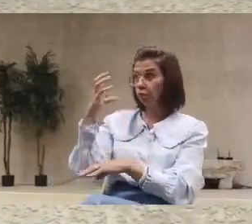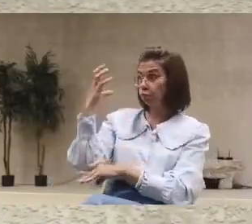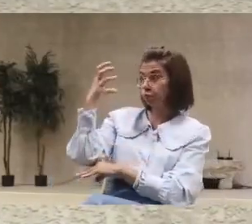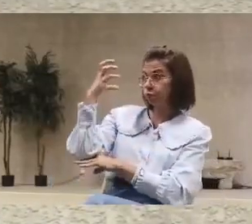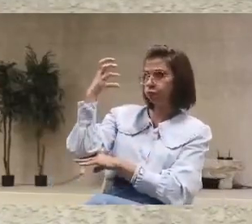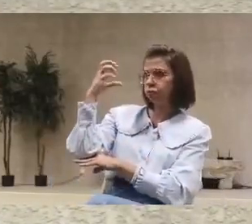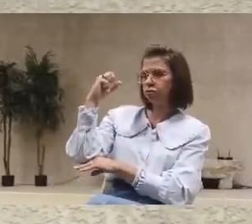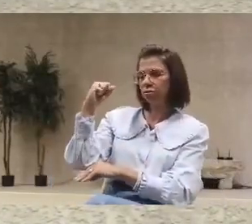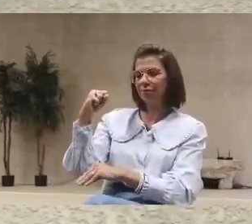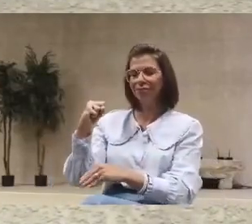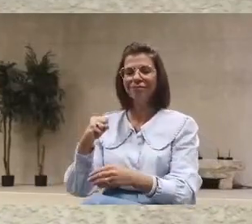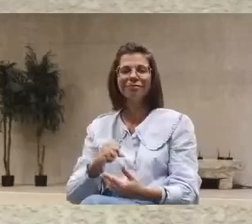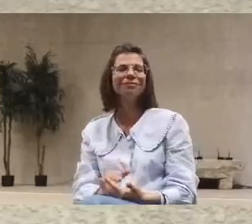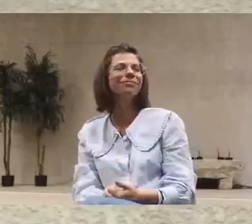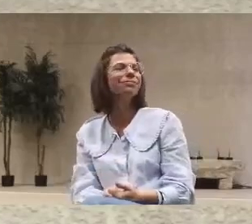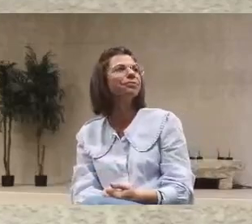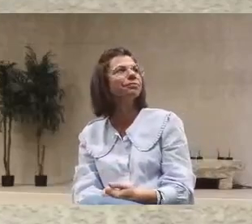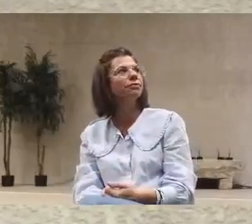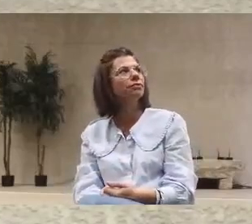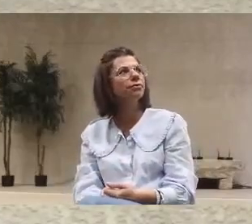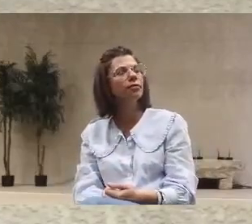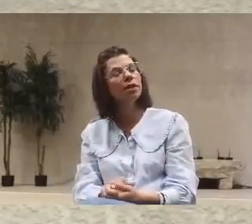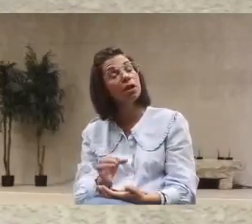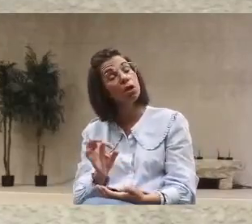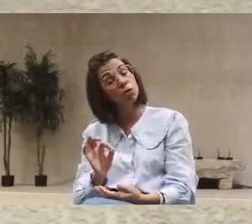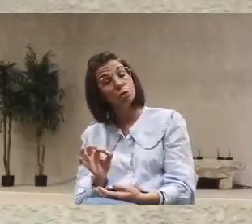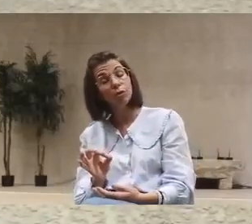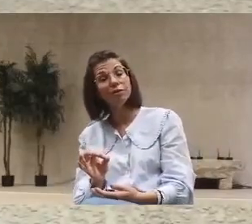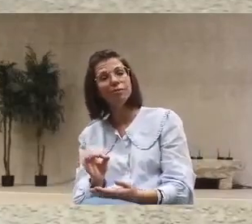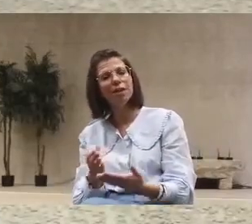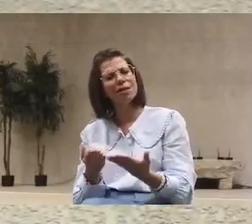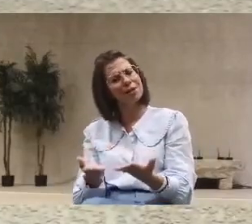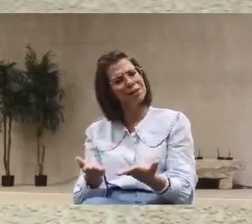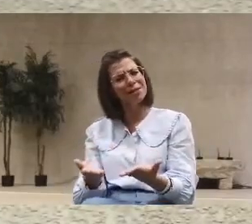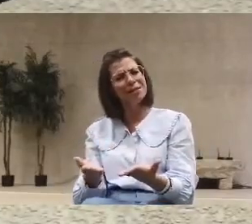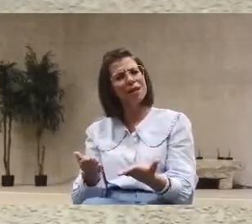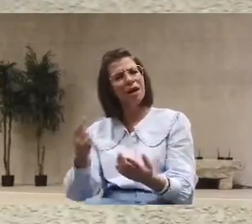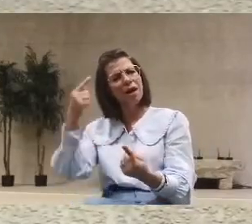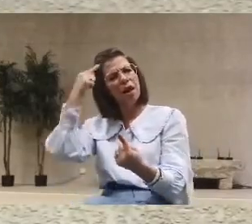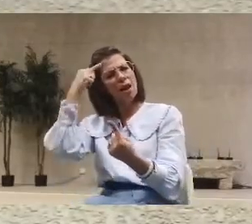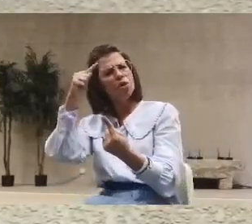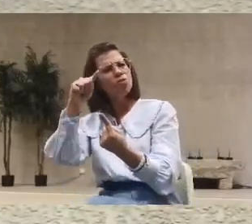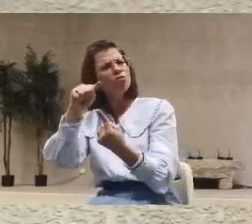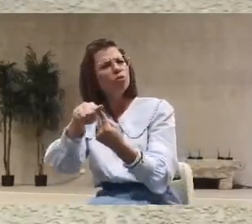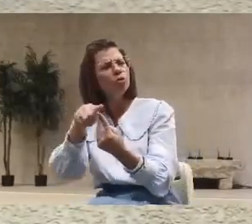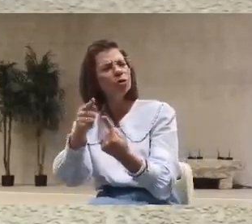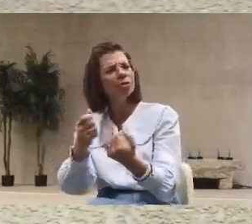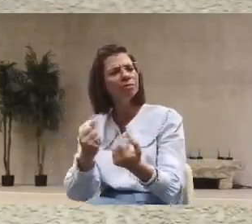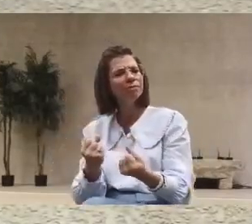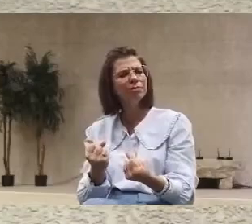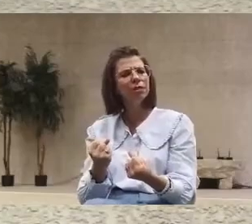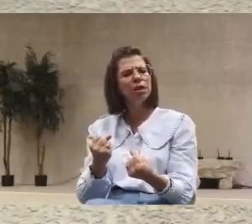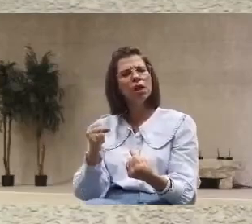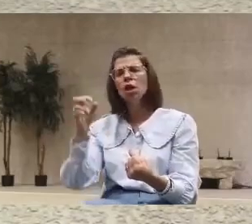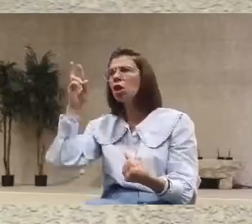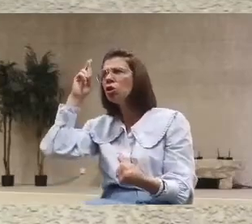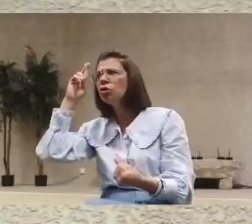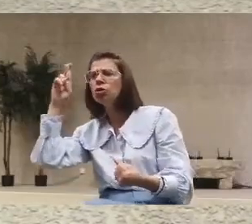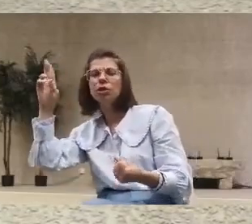Voyez c'est là notre défi et c'est là ce que le Seigneur veut pour nous